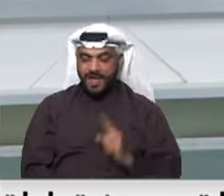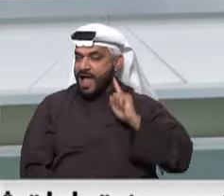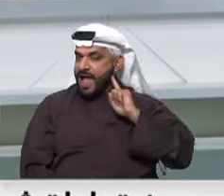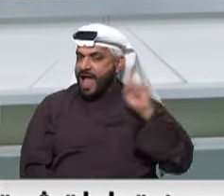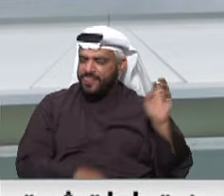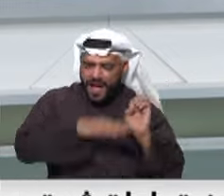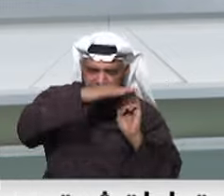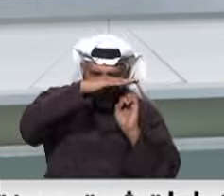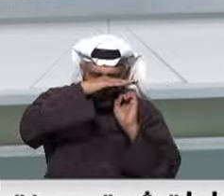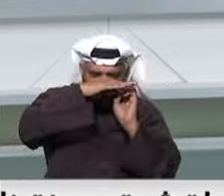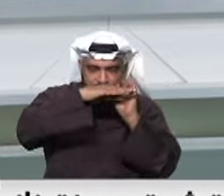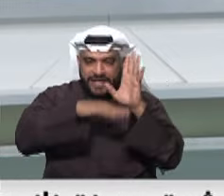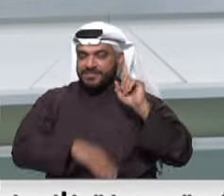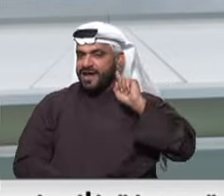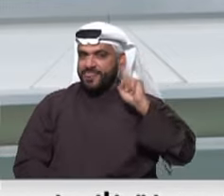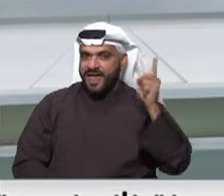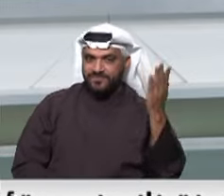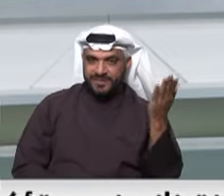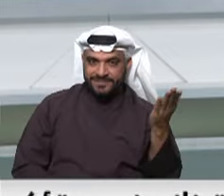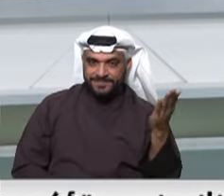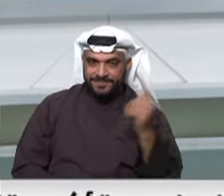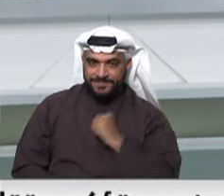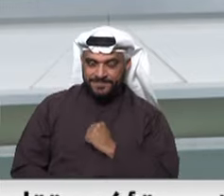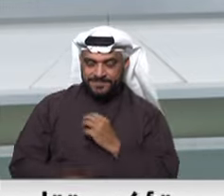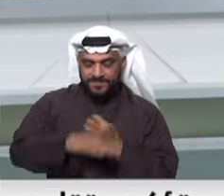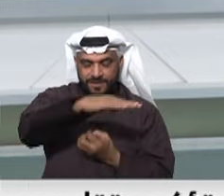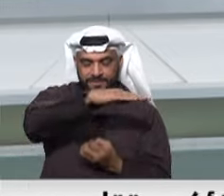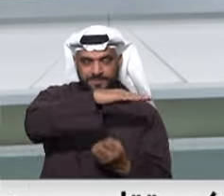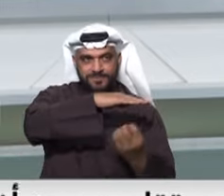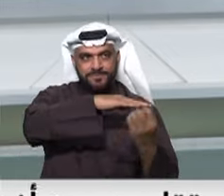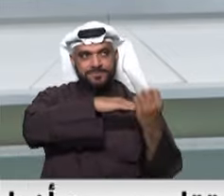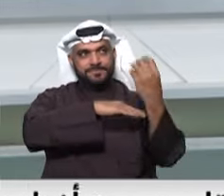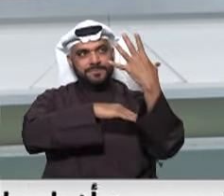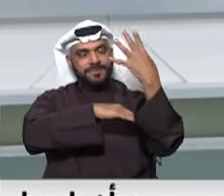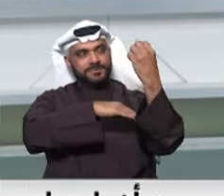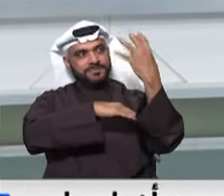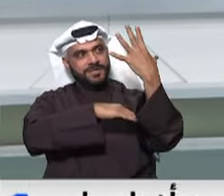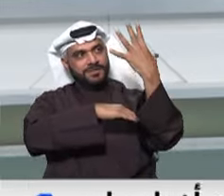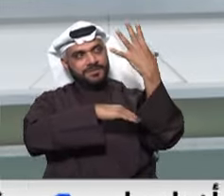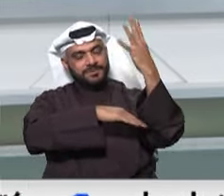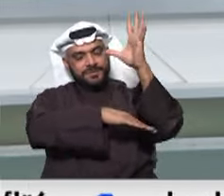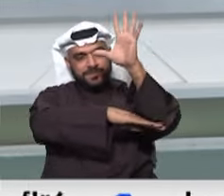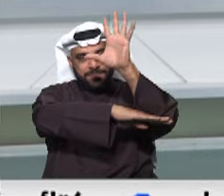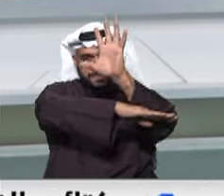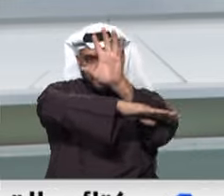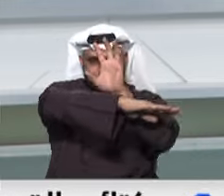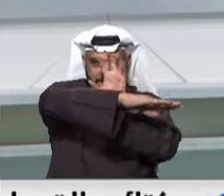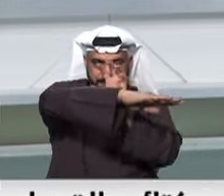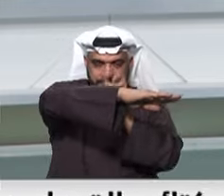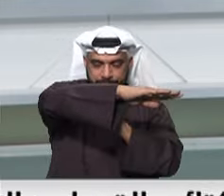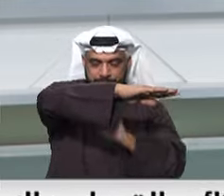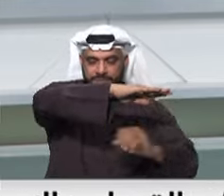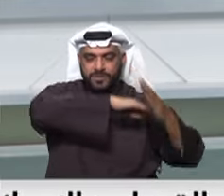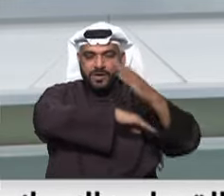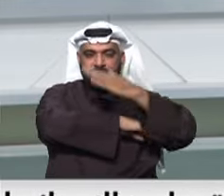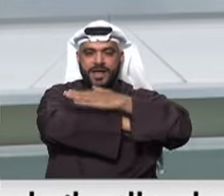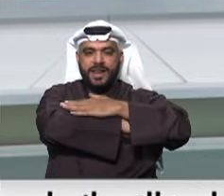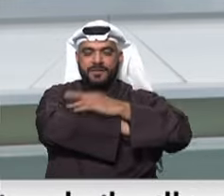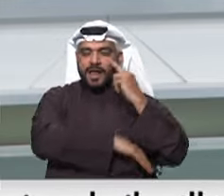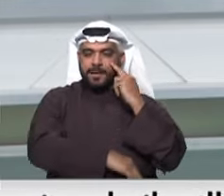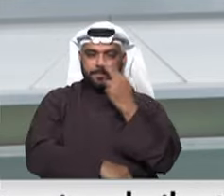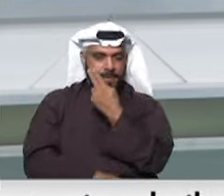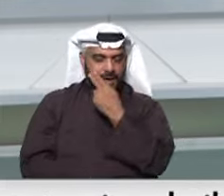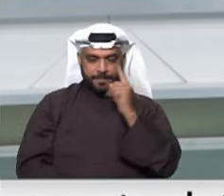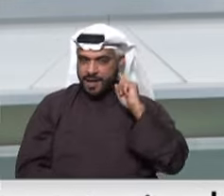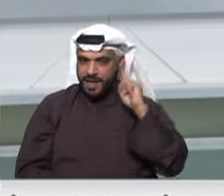حسب التوقيت المحلي لمدينة الكويت الساعة 25 دقيقة، موعد شروق الشمس الساعة 6:44، موعد أذان المغرب